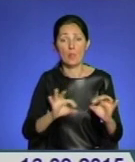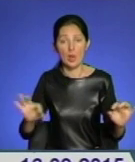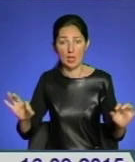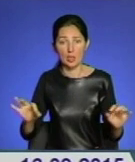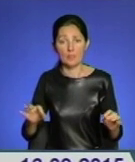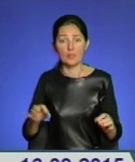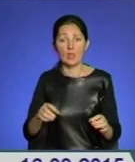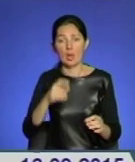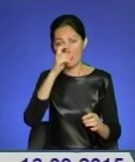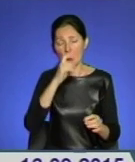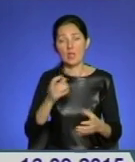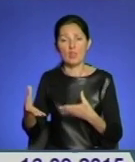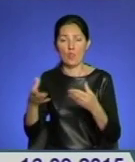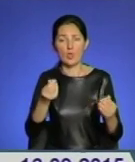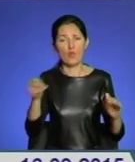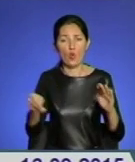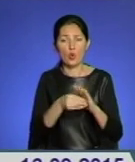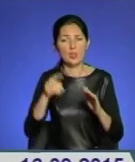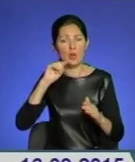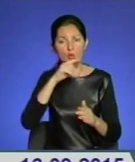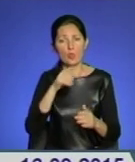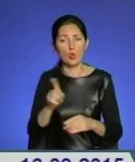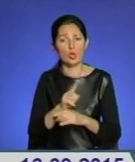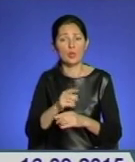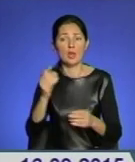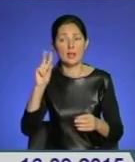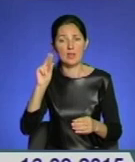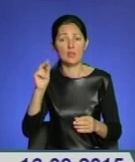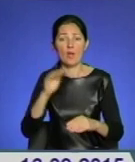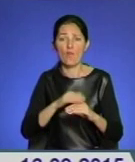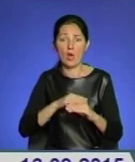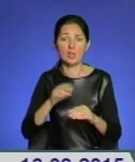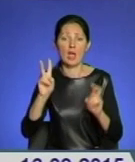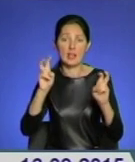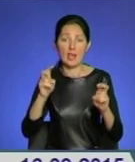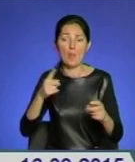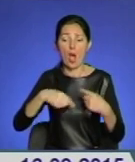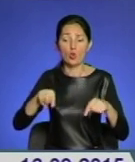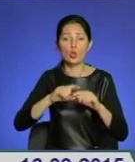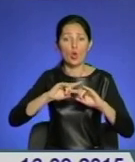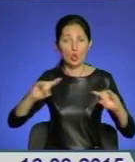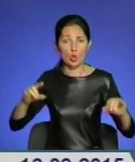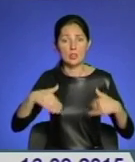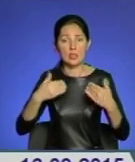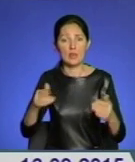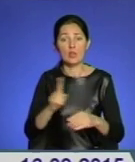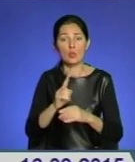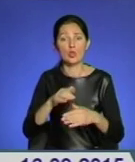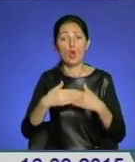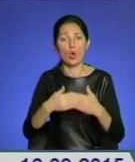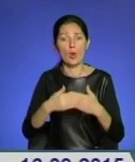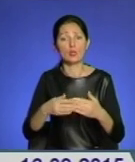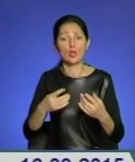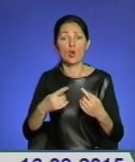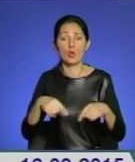Негативний вплив корупції на економіку Тернопільщини – цифри і факти. Тема круглого столу з ініціативи Тернопільської обласної громадської організації «Спілка